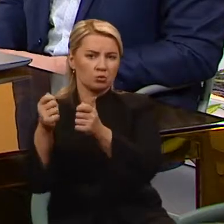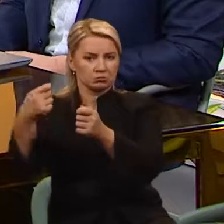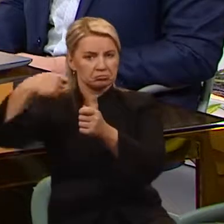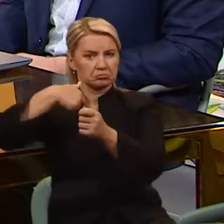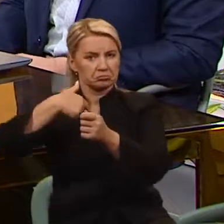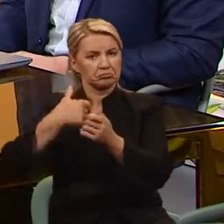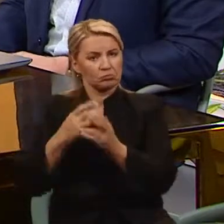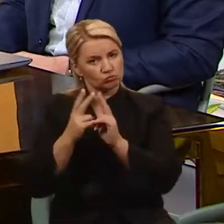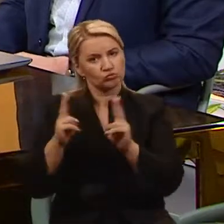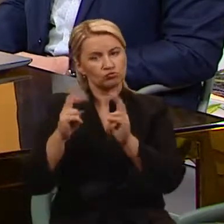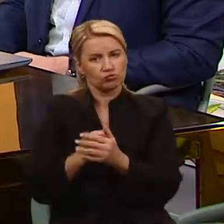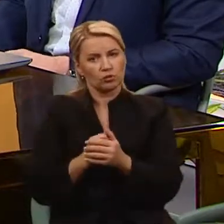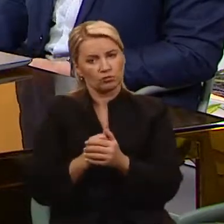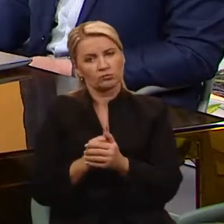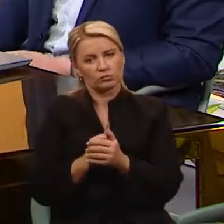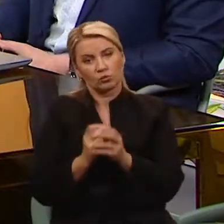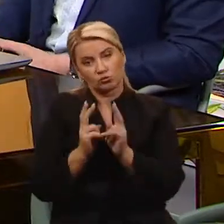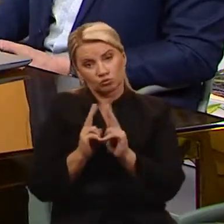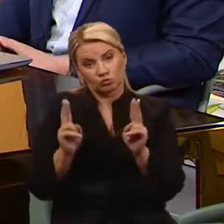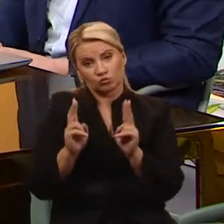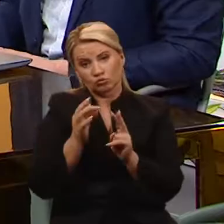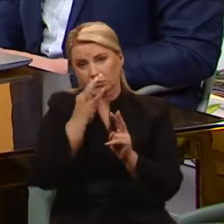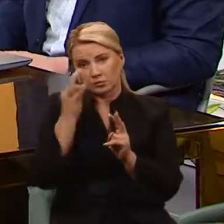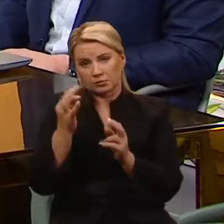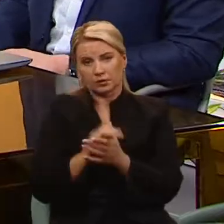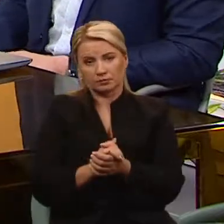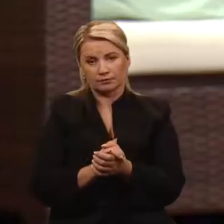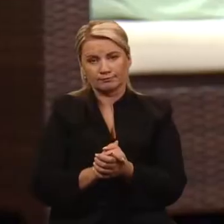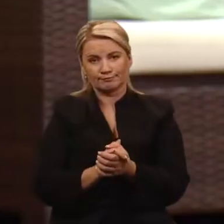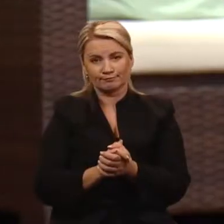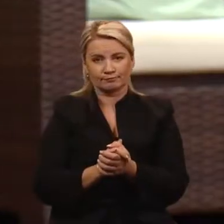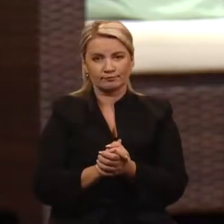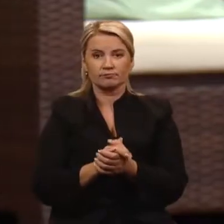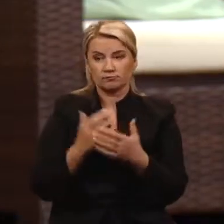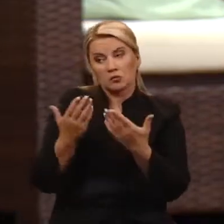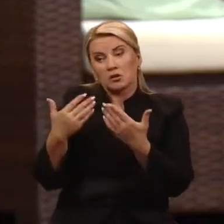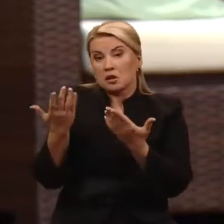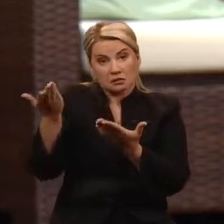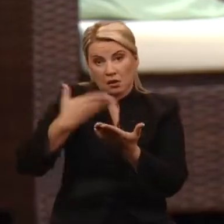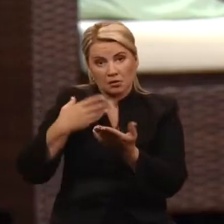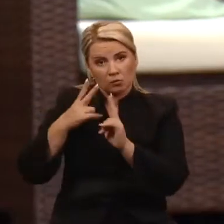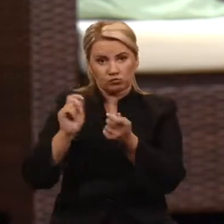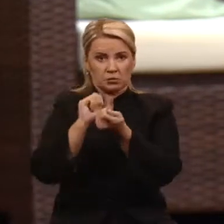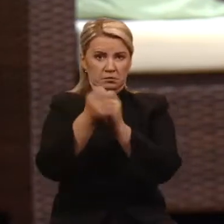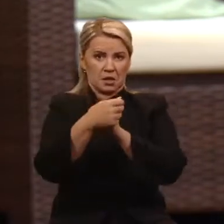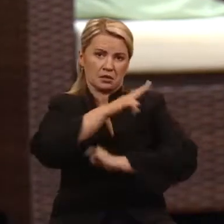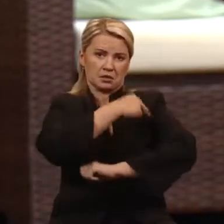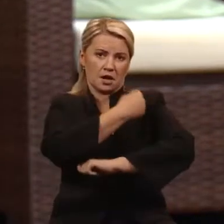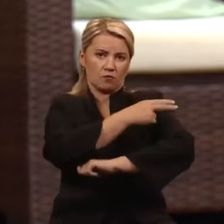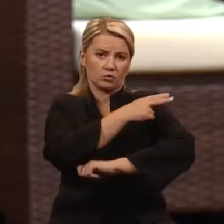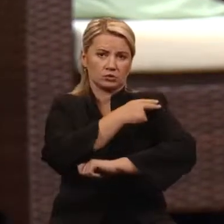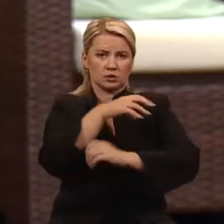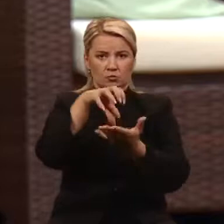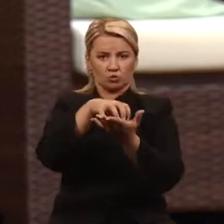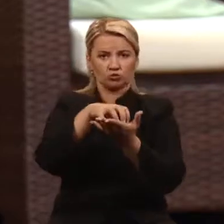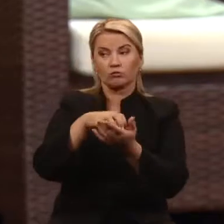ideálně informovat u své zdravotní pojišťovny nebo ji případně i změnit teda. Ano, je to pravda. Bývá to součástí těch bonusových balíčků nebo bonusových